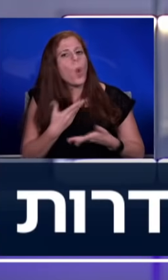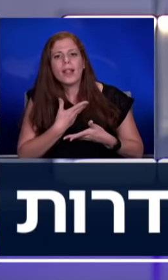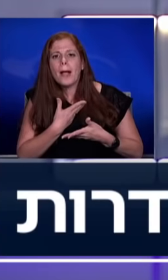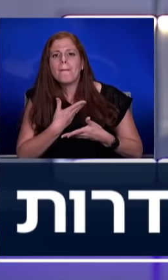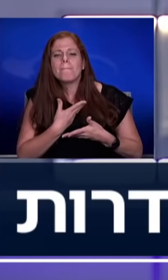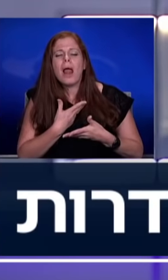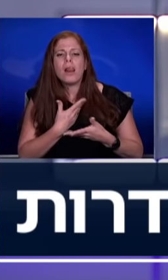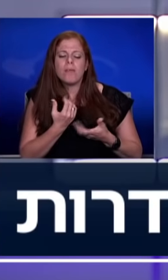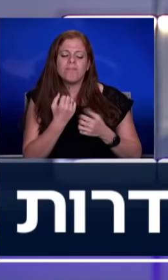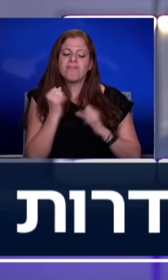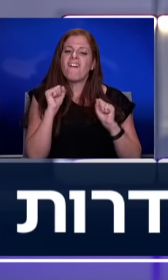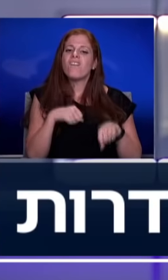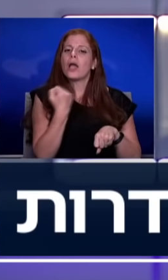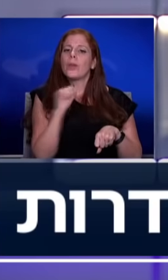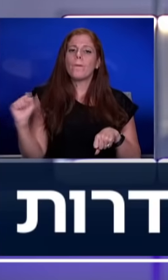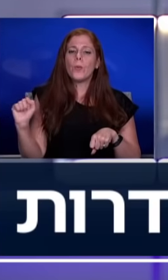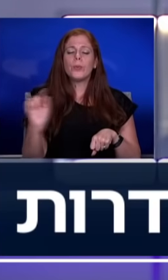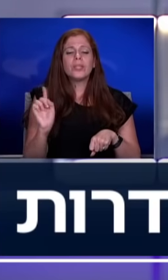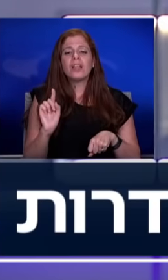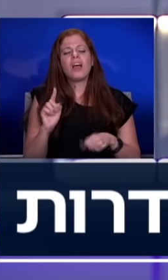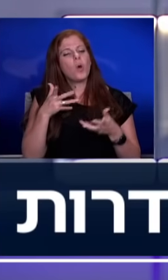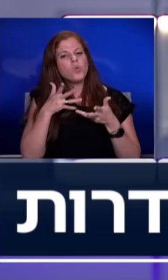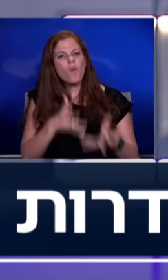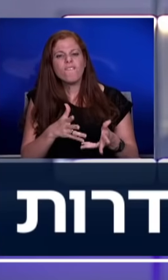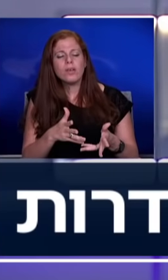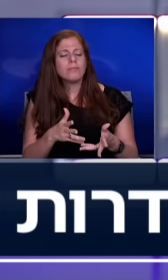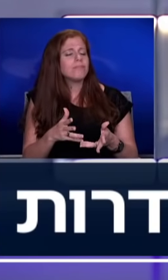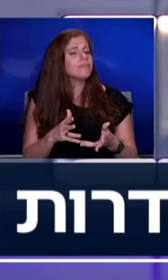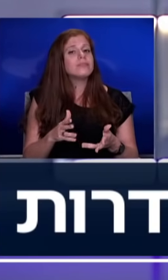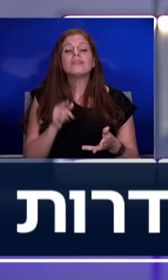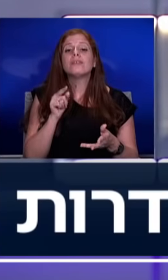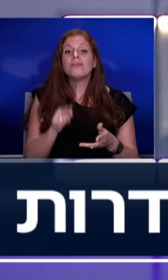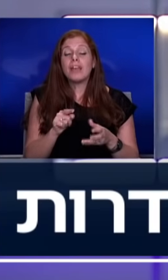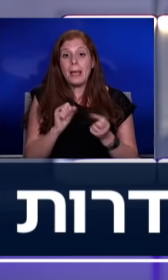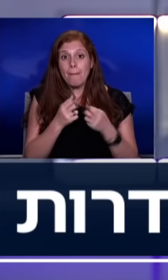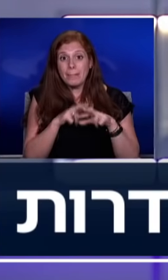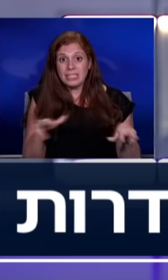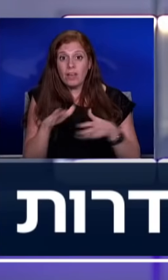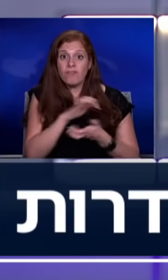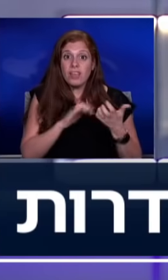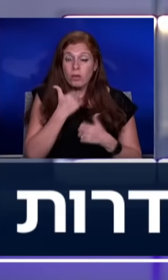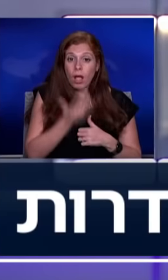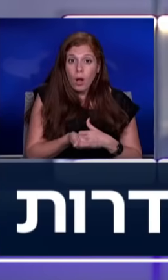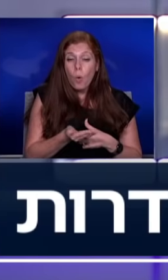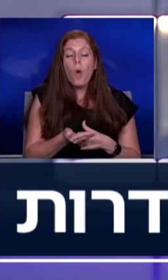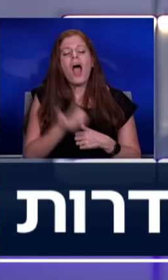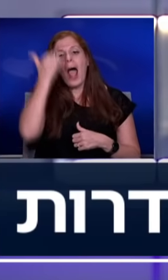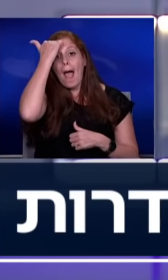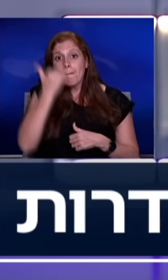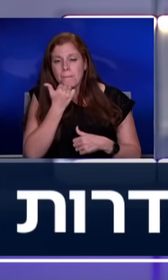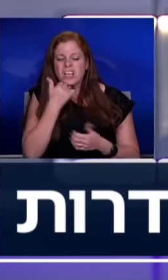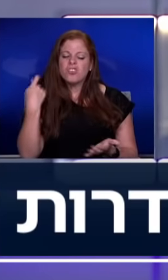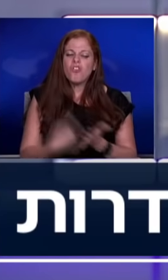ריבונות מכל סוג שהוא, אנחנו תוקפים על כל הפרה, ואם המצב יסלים, חמאס ורצועת עזה ישלמו מחיר